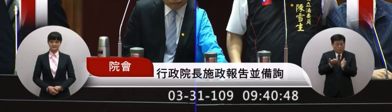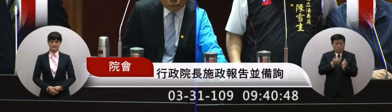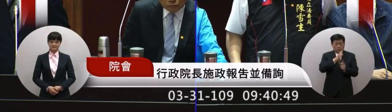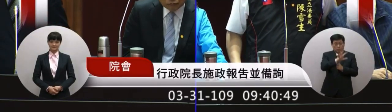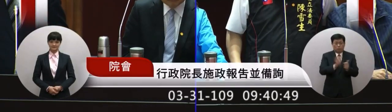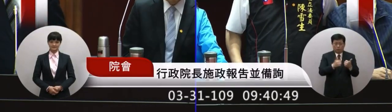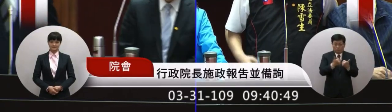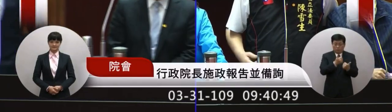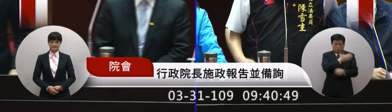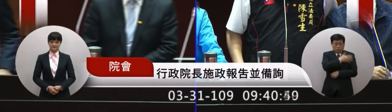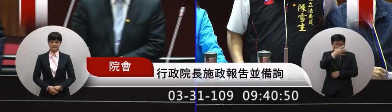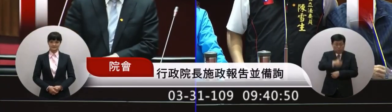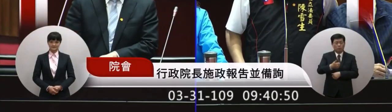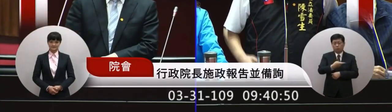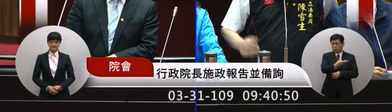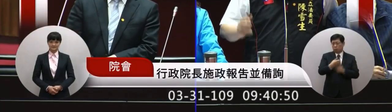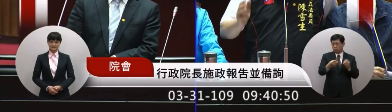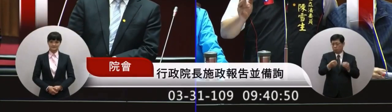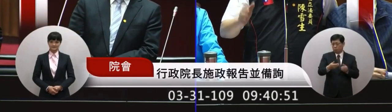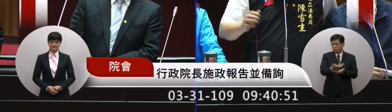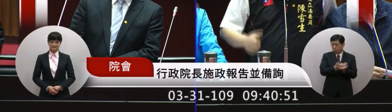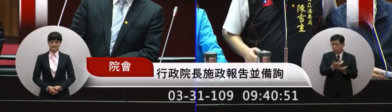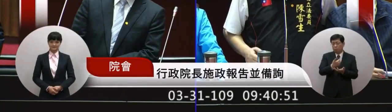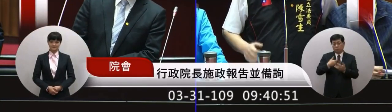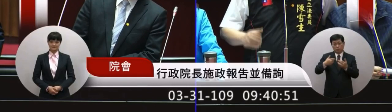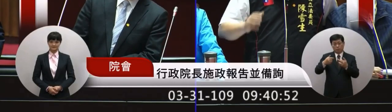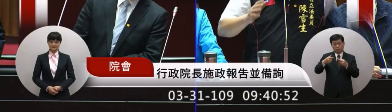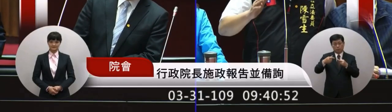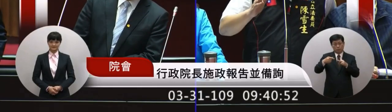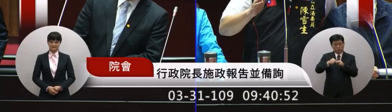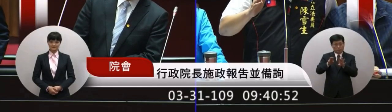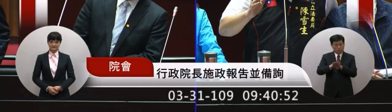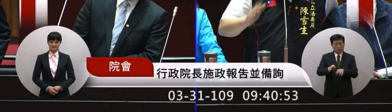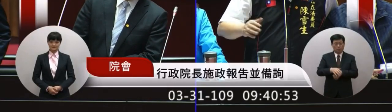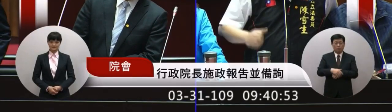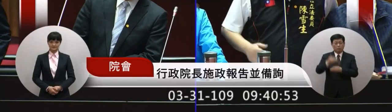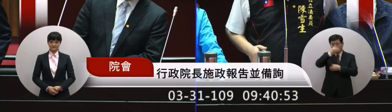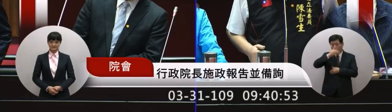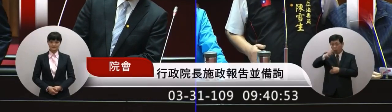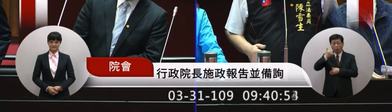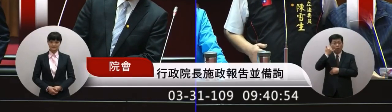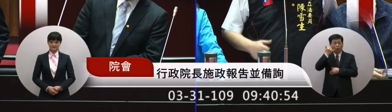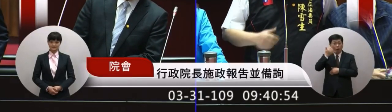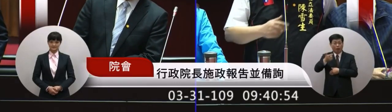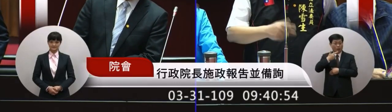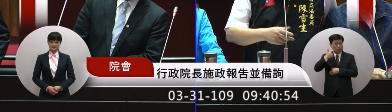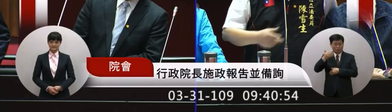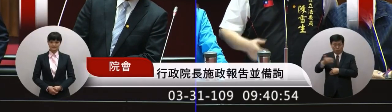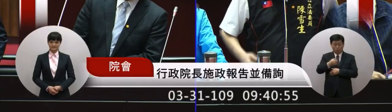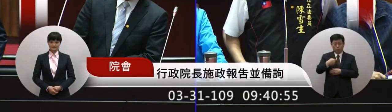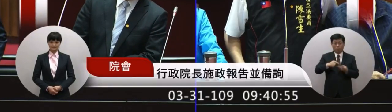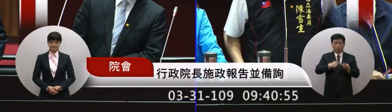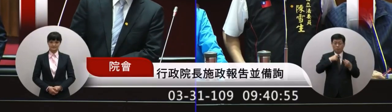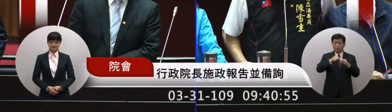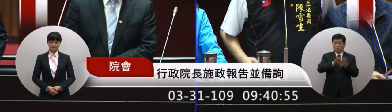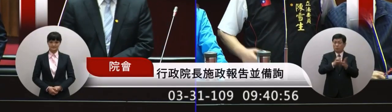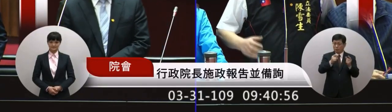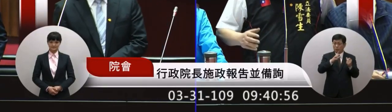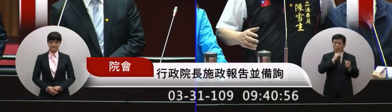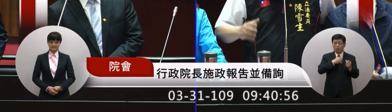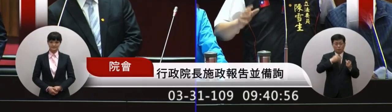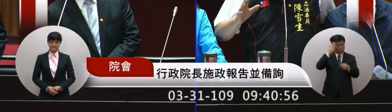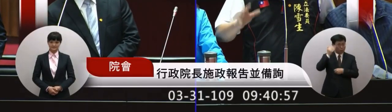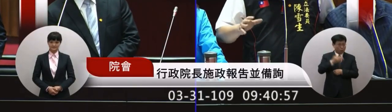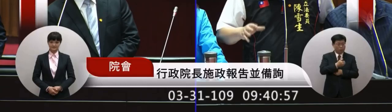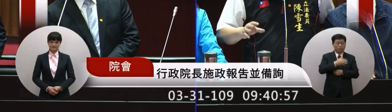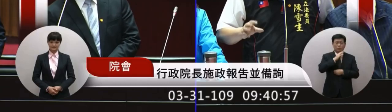会主委啊，跟他协商啊，金门有海力，澎湖有海力养殖，金门也有鸥鸭养殖，我